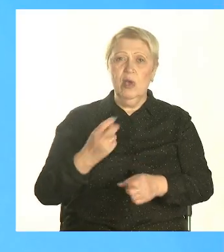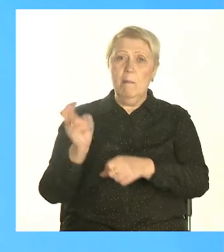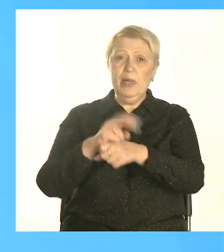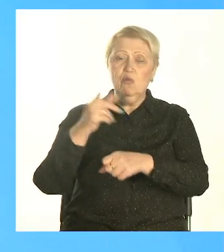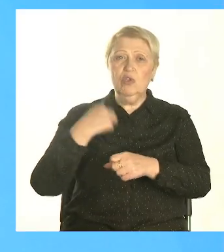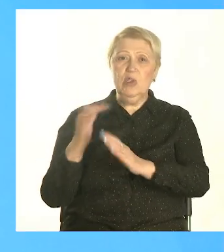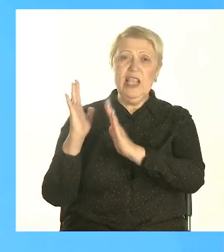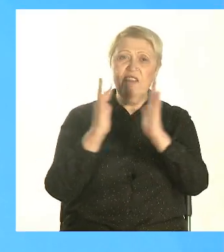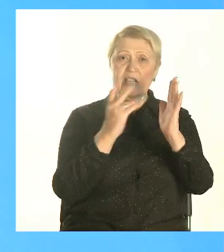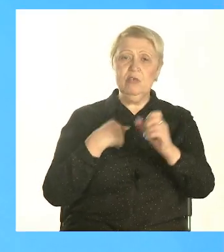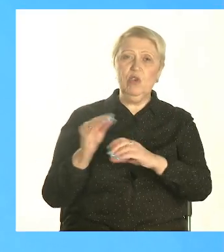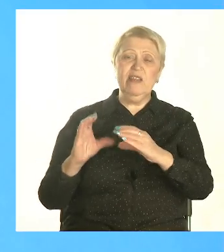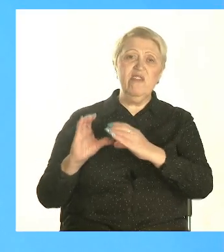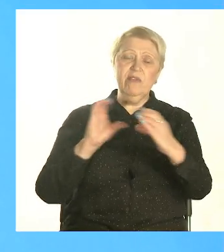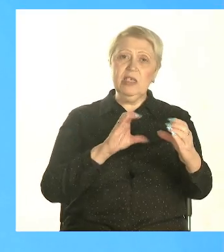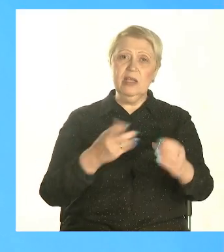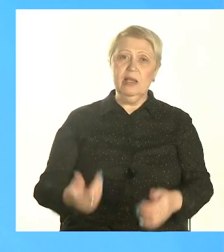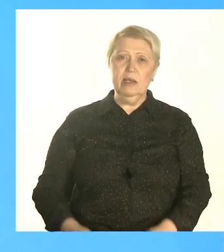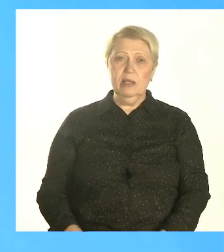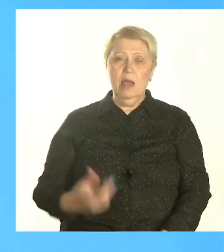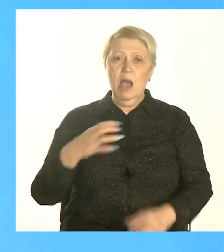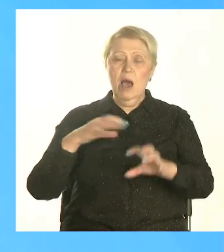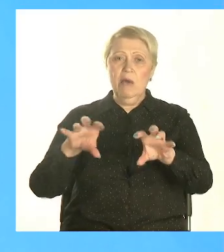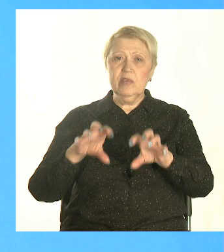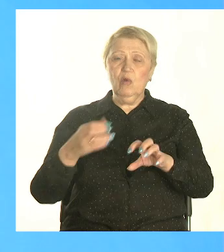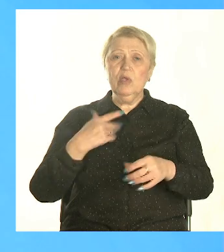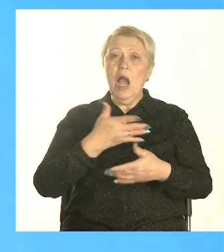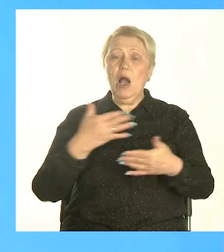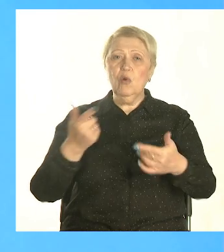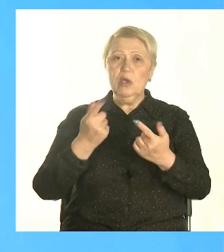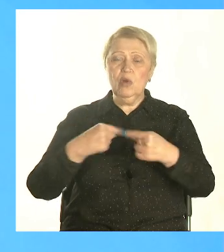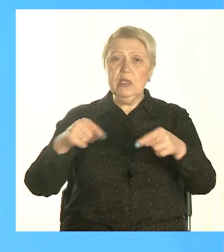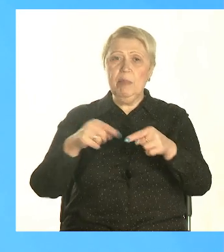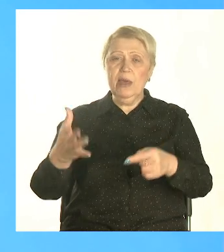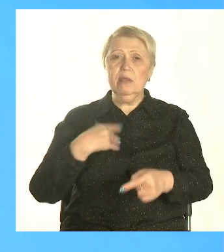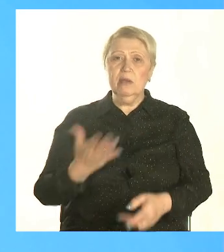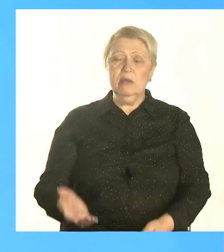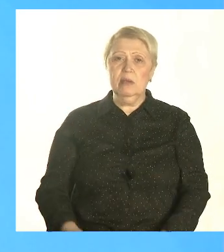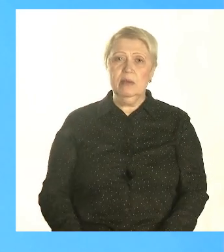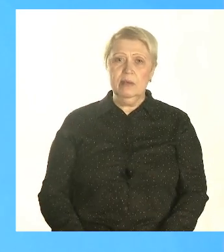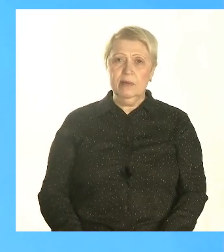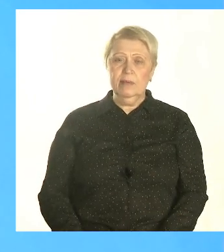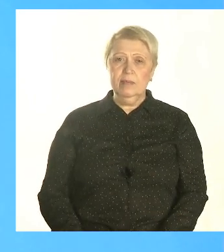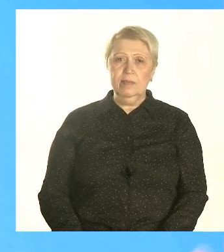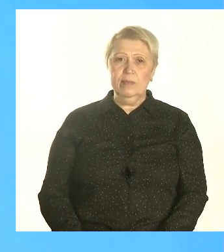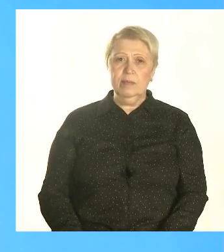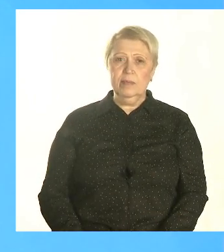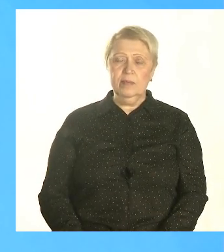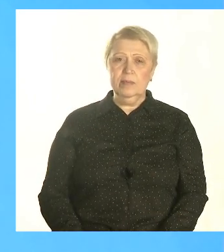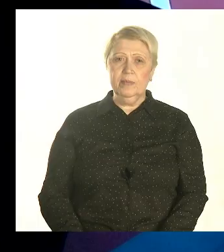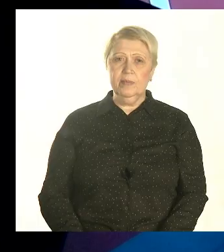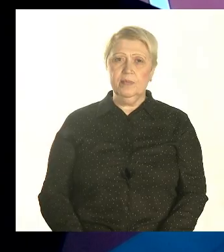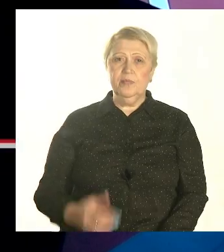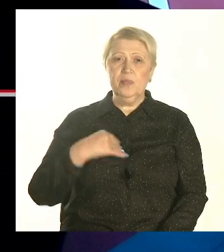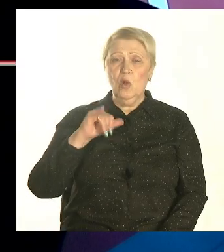да, вывозили, а именно в законный объект обращения с отходами на полигоны. Так, то есть у нас,